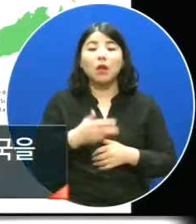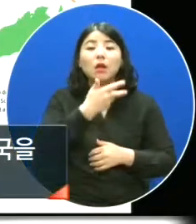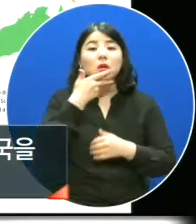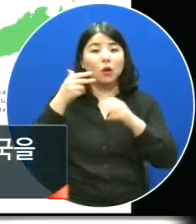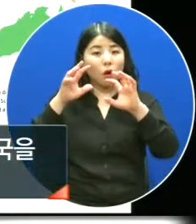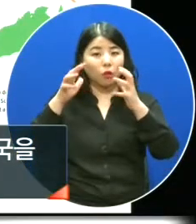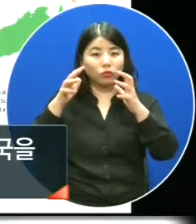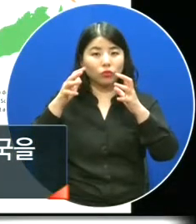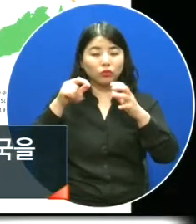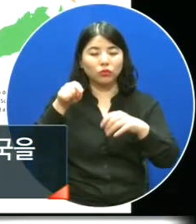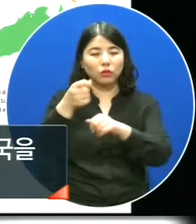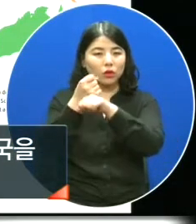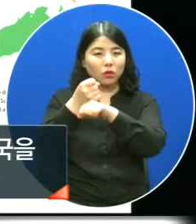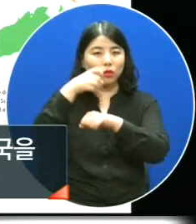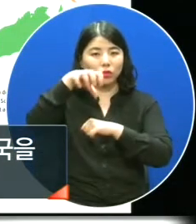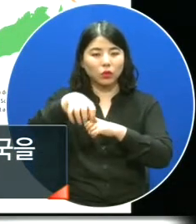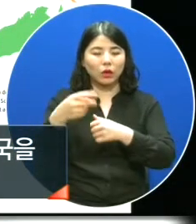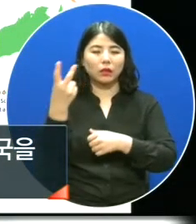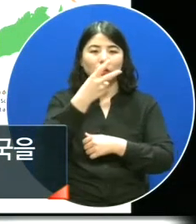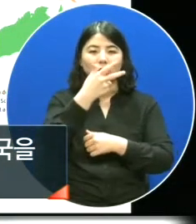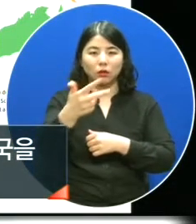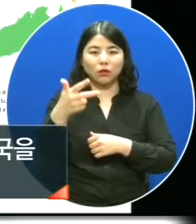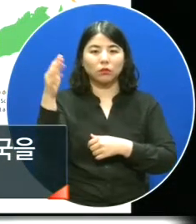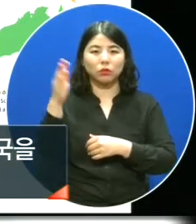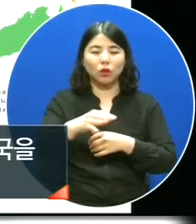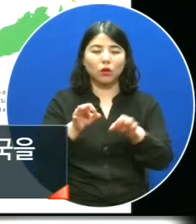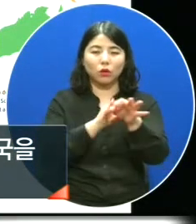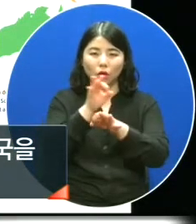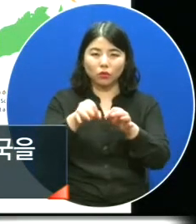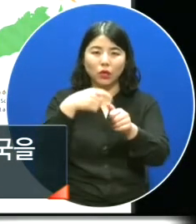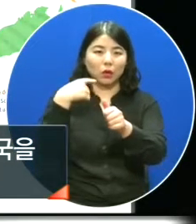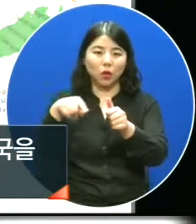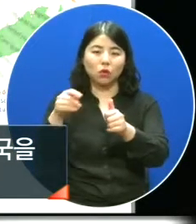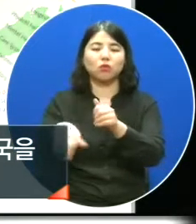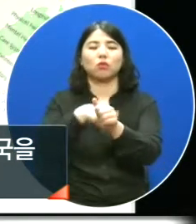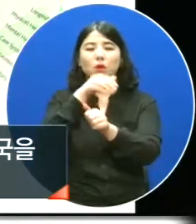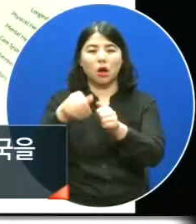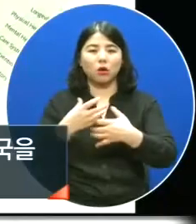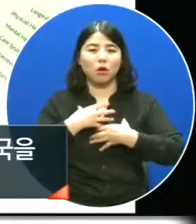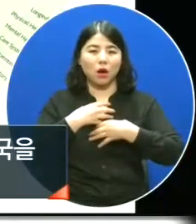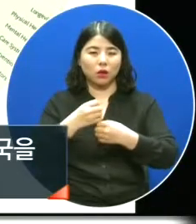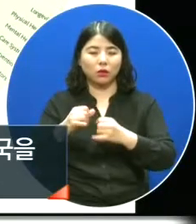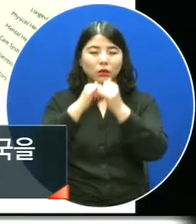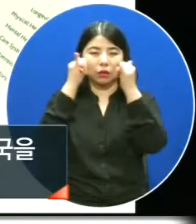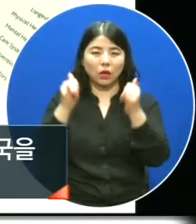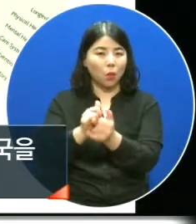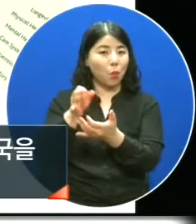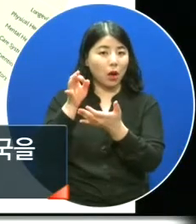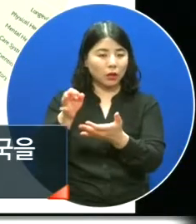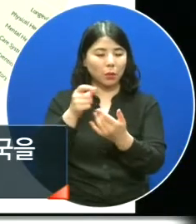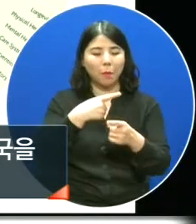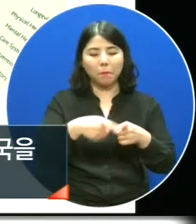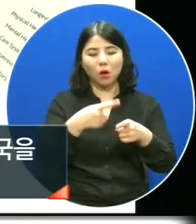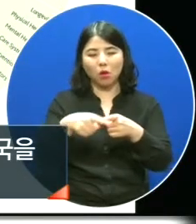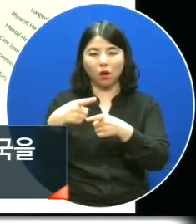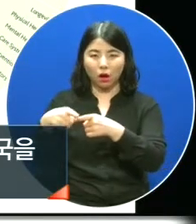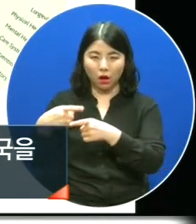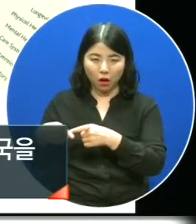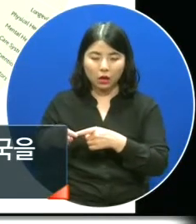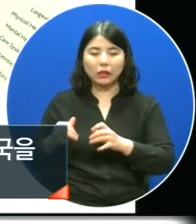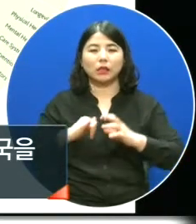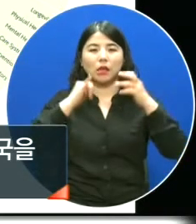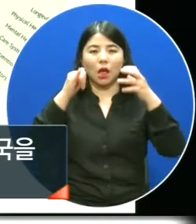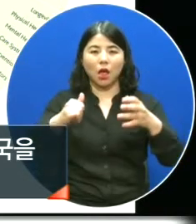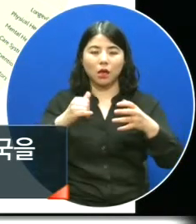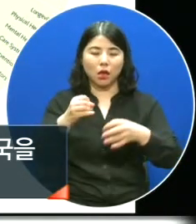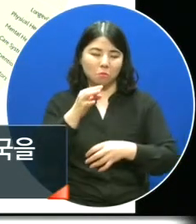영국의 레가툼 연구소는 2007년부터 경제, 교육, 환경, 안전, 사회자본 등의 항목을 평가해서